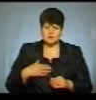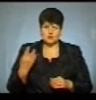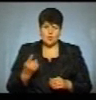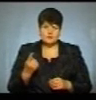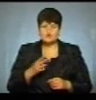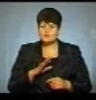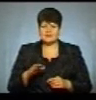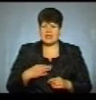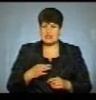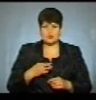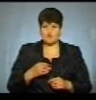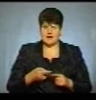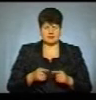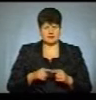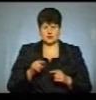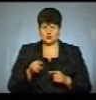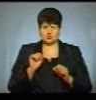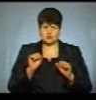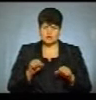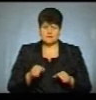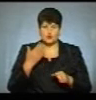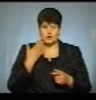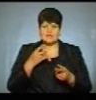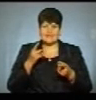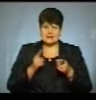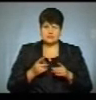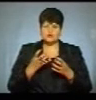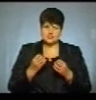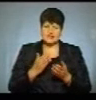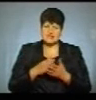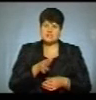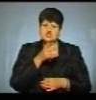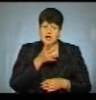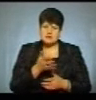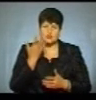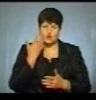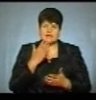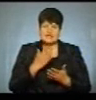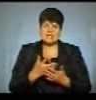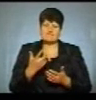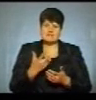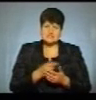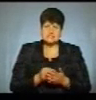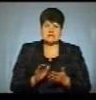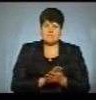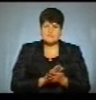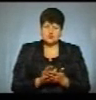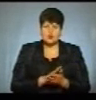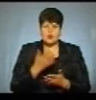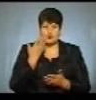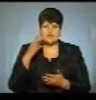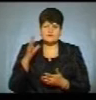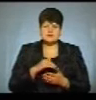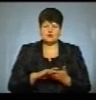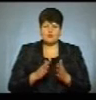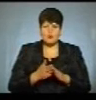не зігнорувати цією можливістю, коли дійсно ще є час, коли є вакцина безкоштовна, коли є всі умови для того,